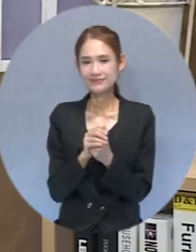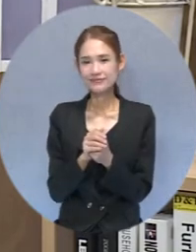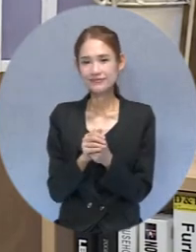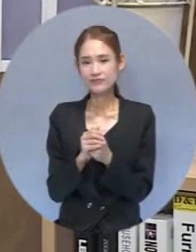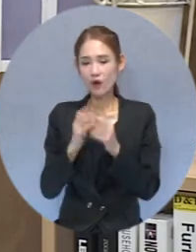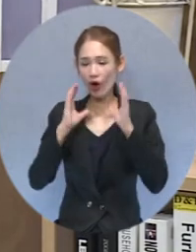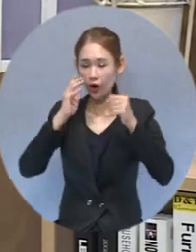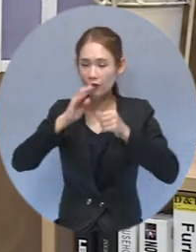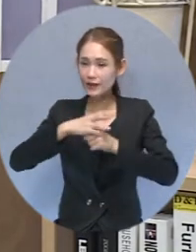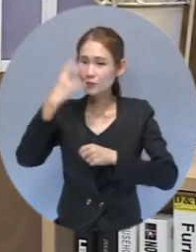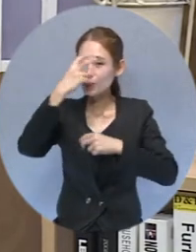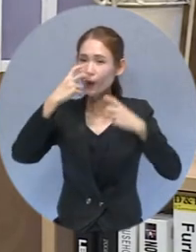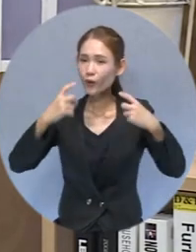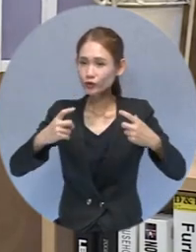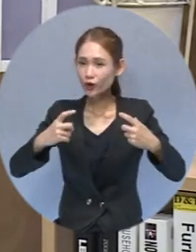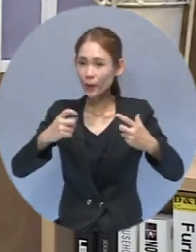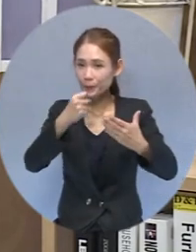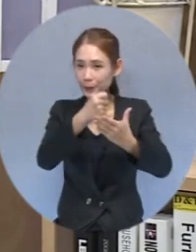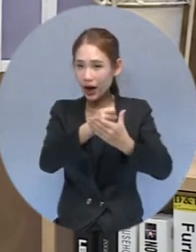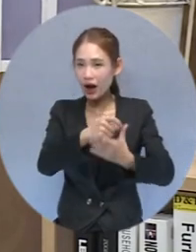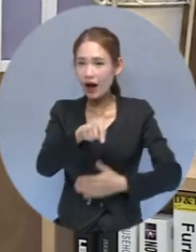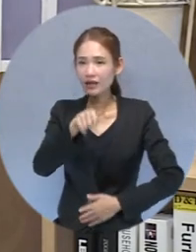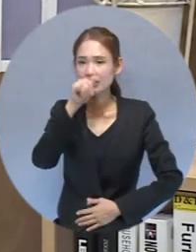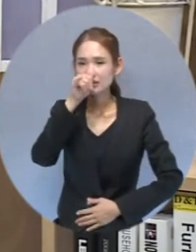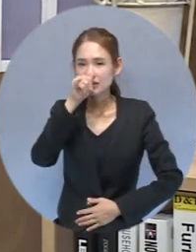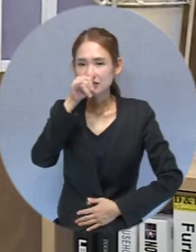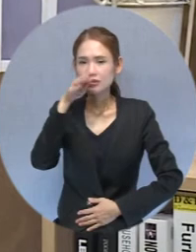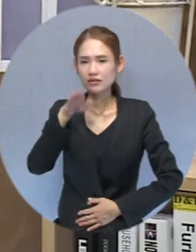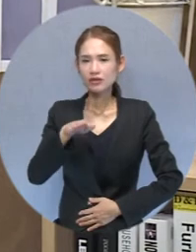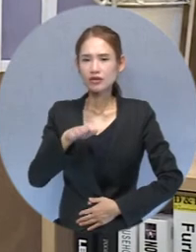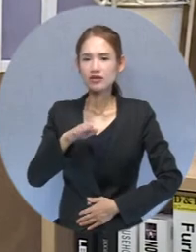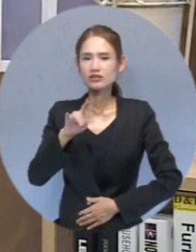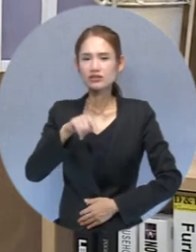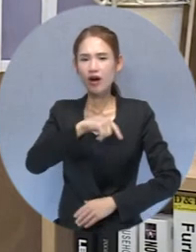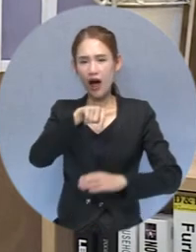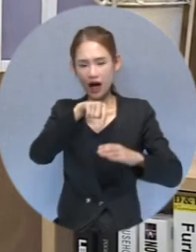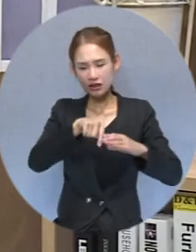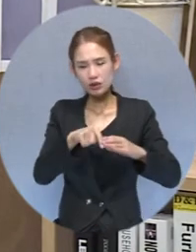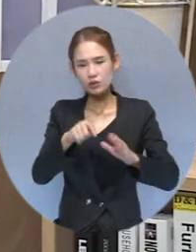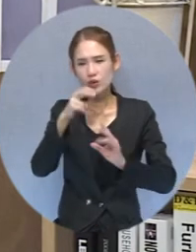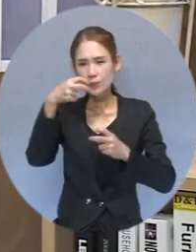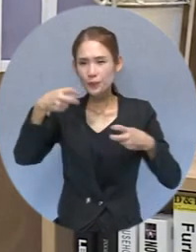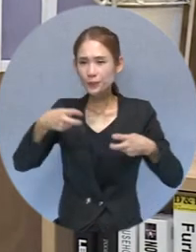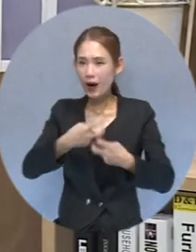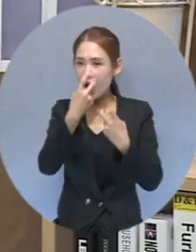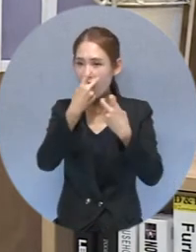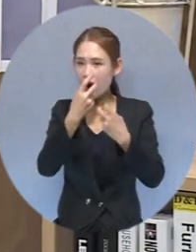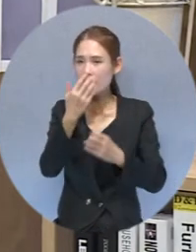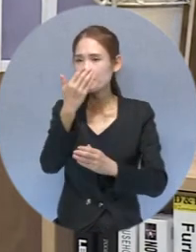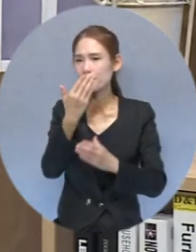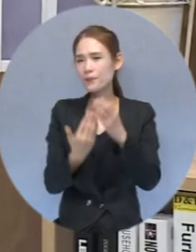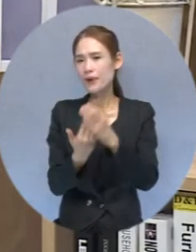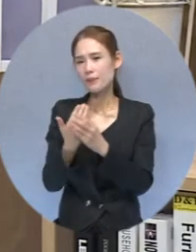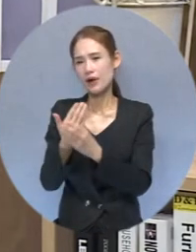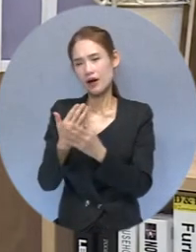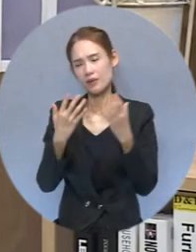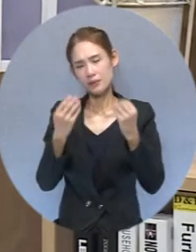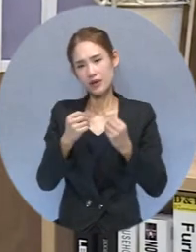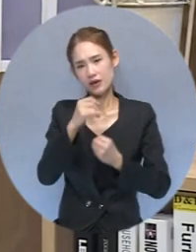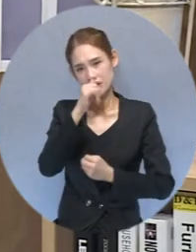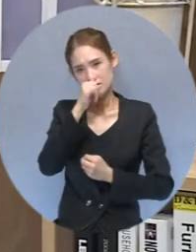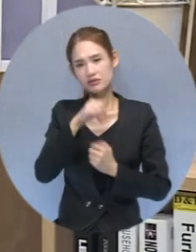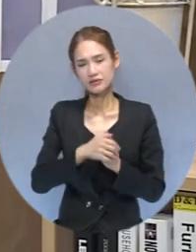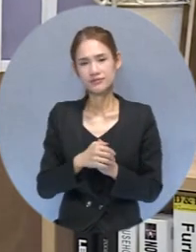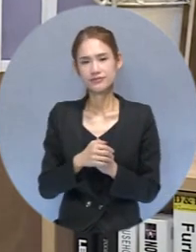어린이 보호구역이 있지만 또 이런 보호구역에서조차 어린이 교통사고가 발생하는 좀 안타까운 그런 일들이 종종 발생을